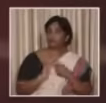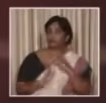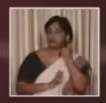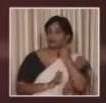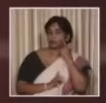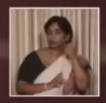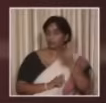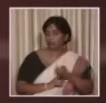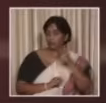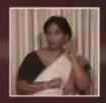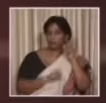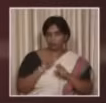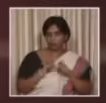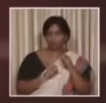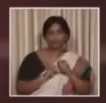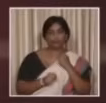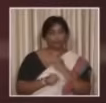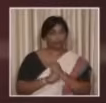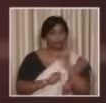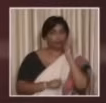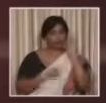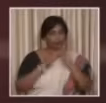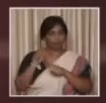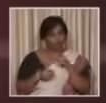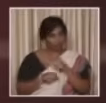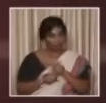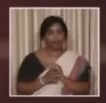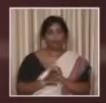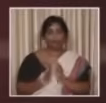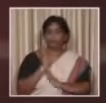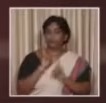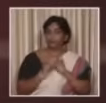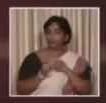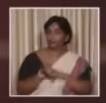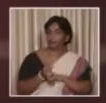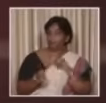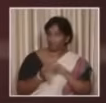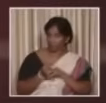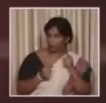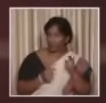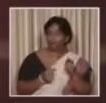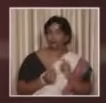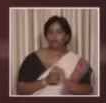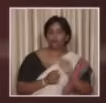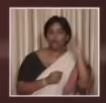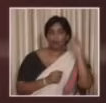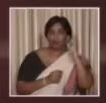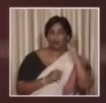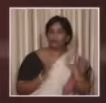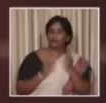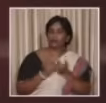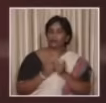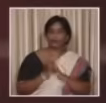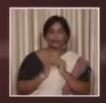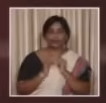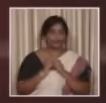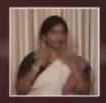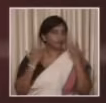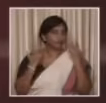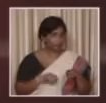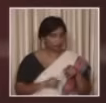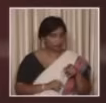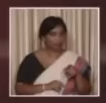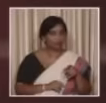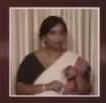උගතුන් වැදගත්ුන් රාජ්‍ය නිලධාරීන් අමාත්‍යංශ ලේකම්ලා හවස්සරුවේ තමන්ගේ රාජකාරිය ඉවරනාට